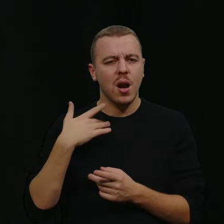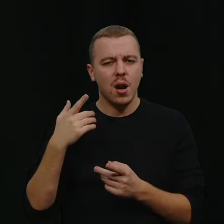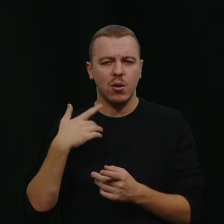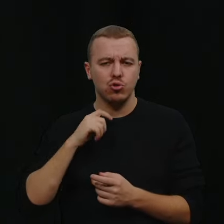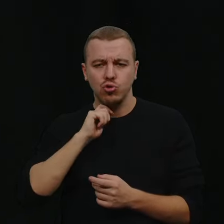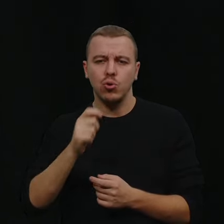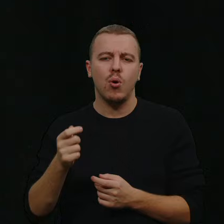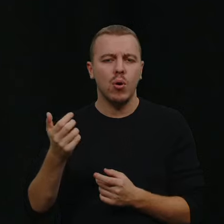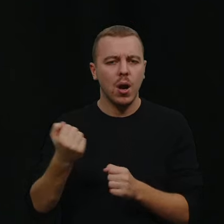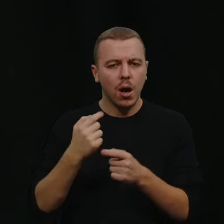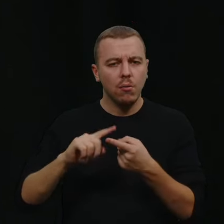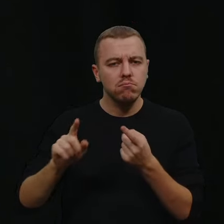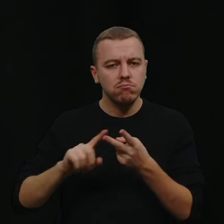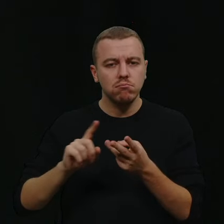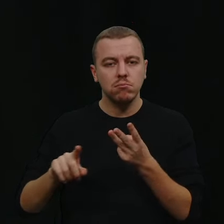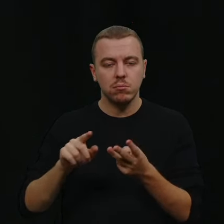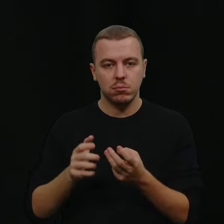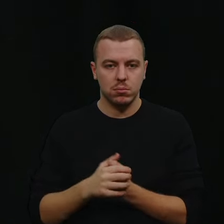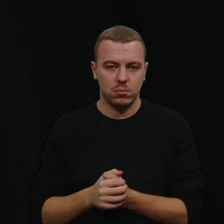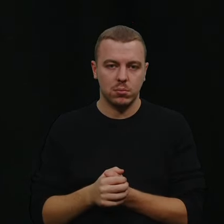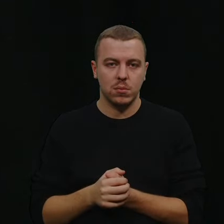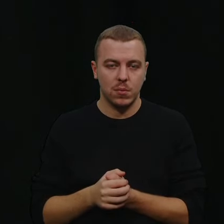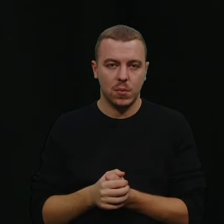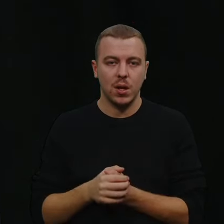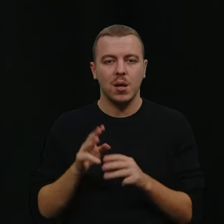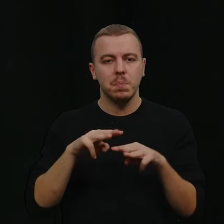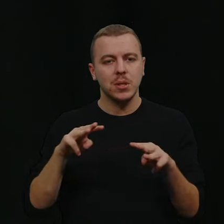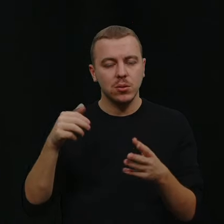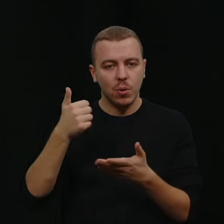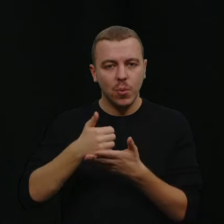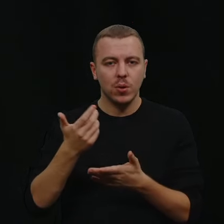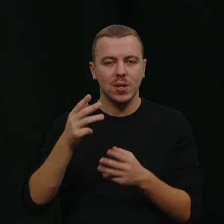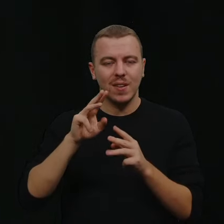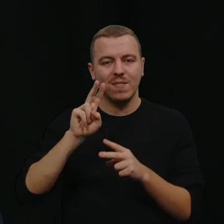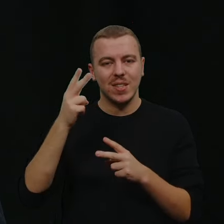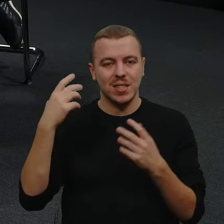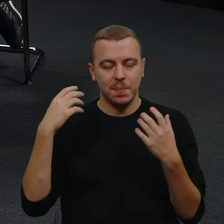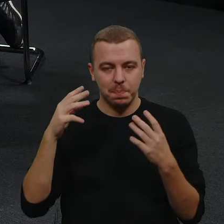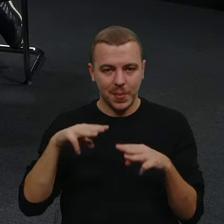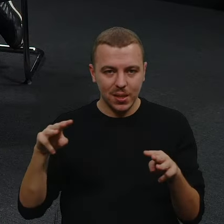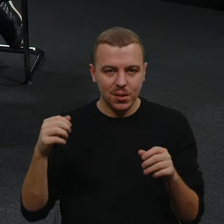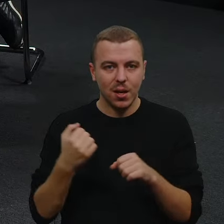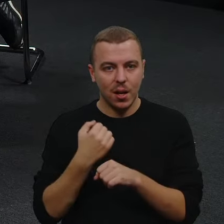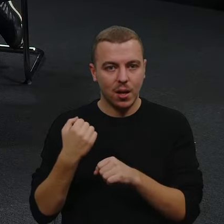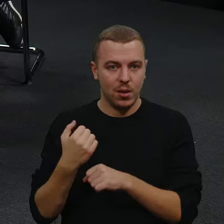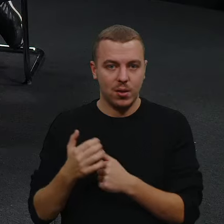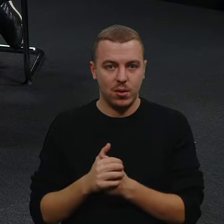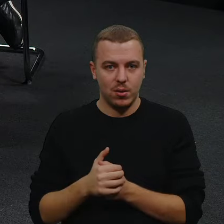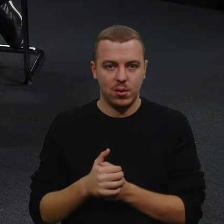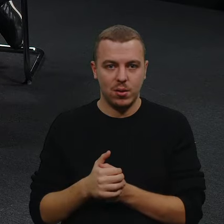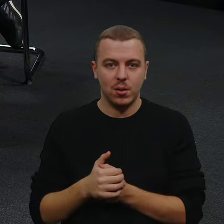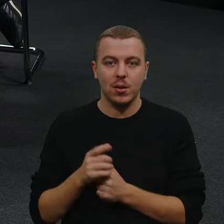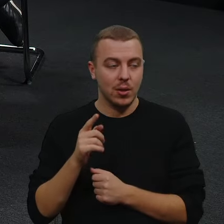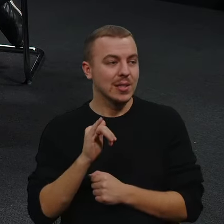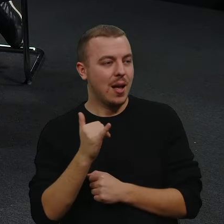reikalavimus, keliamus, reiškia, jeigu ateina valdančią daugumą. Ministrų postai, viceministrų postai. Tai tarant, balsų nedaug, o